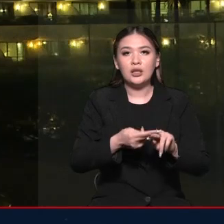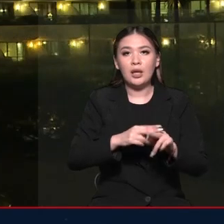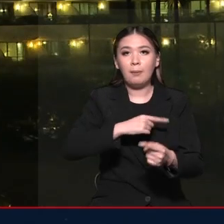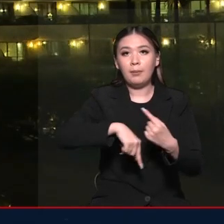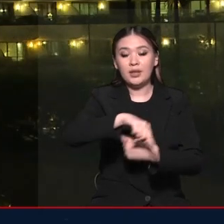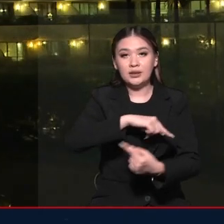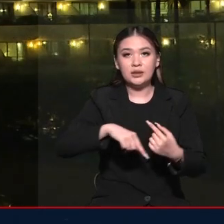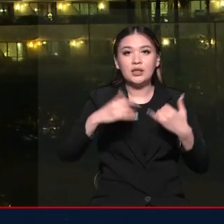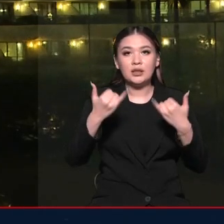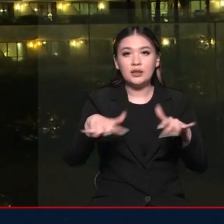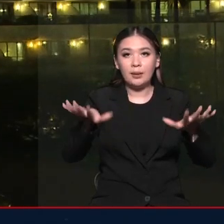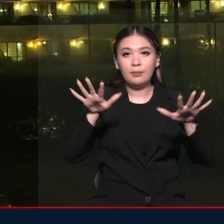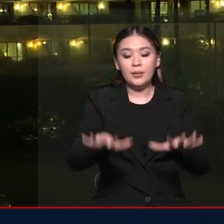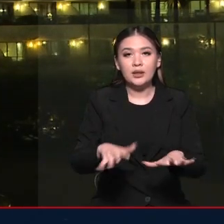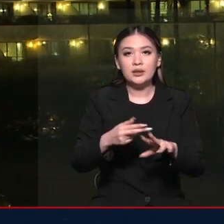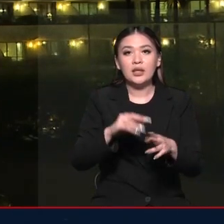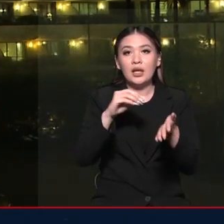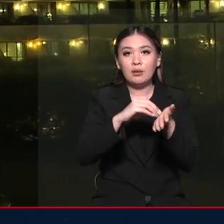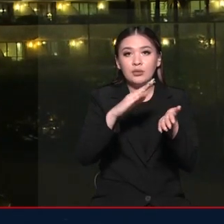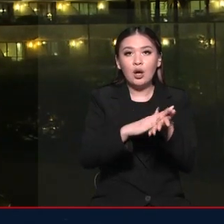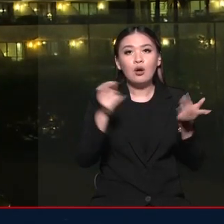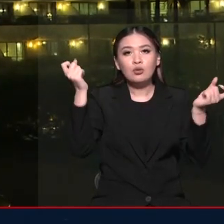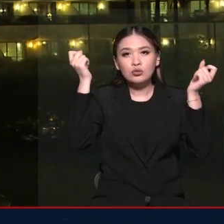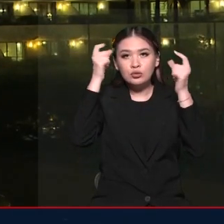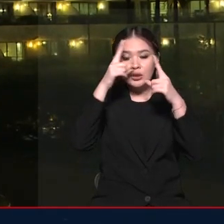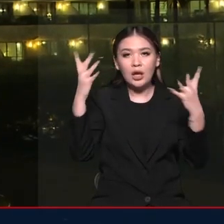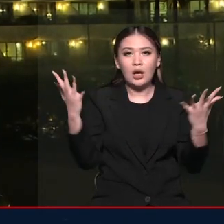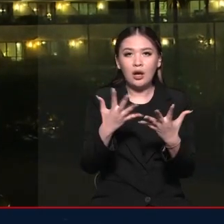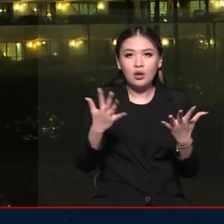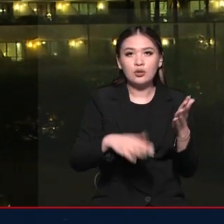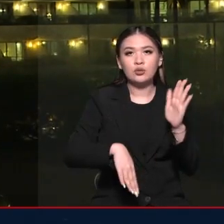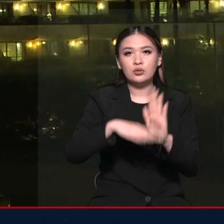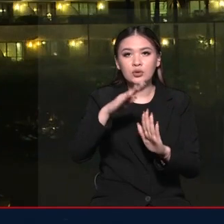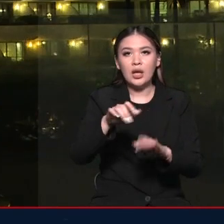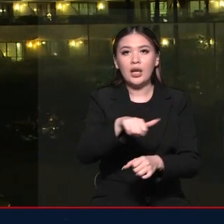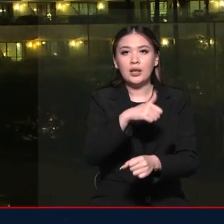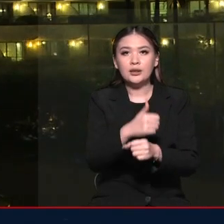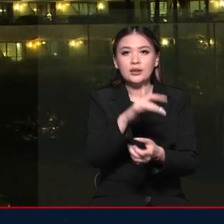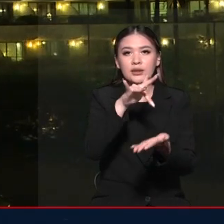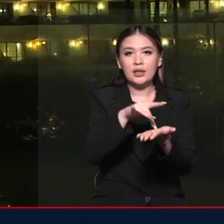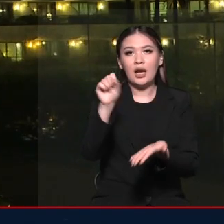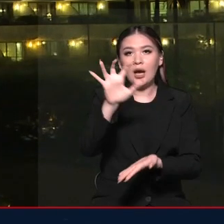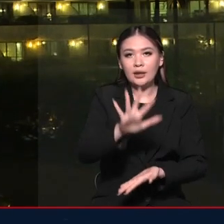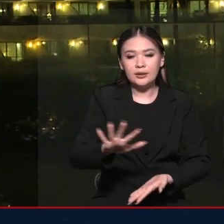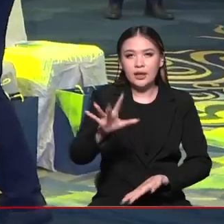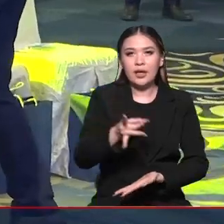бизнес-акулы здесь, чтобы наладить нетворкинг и узнать о перспективах рынка лидера Центрально-Азиатского